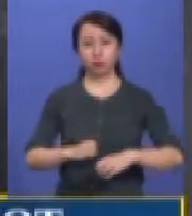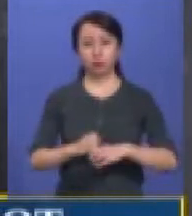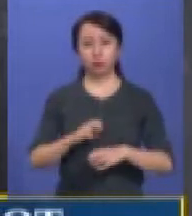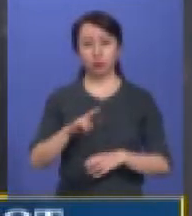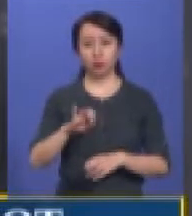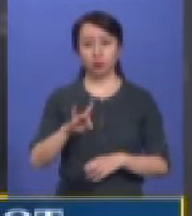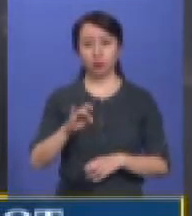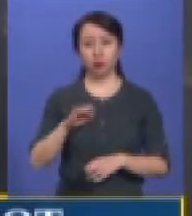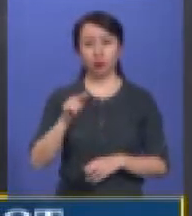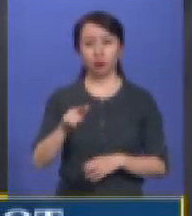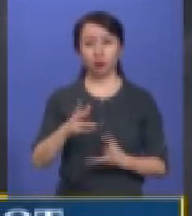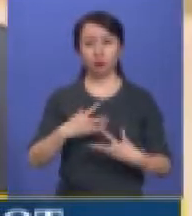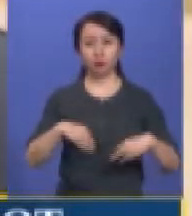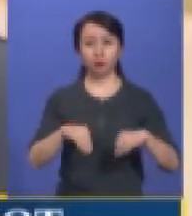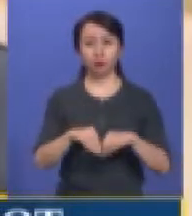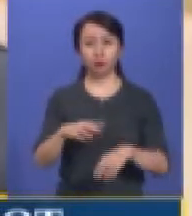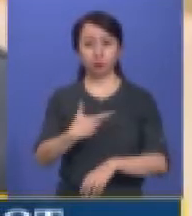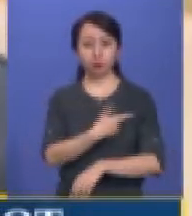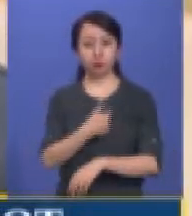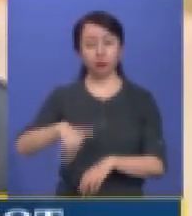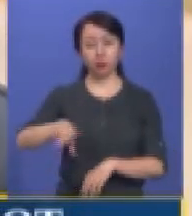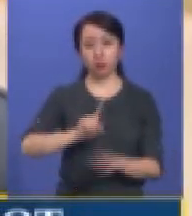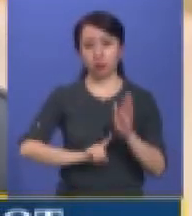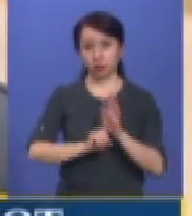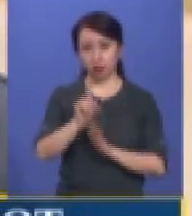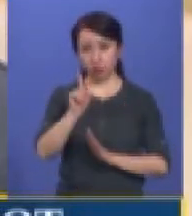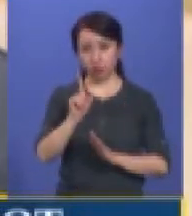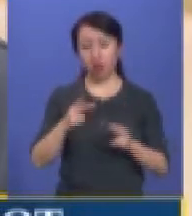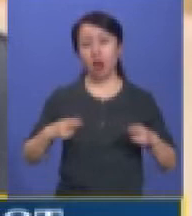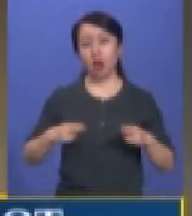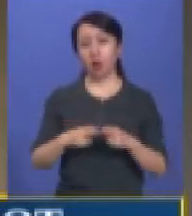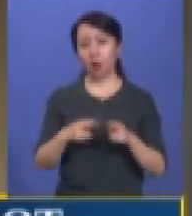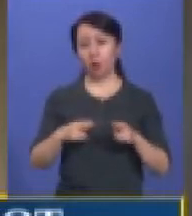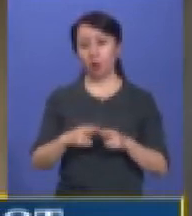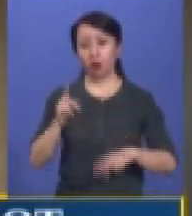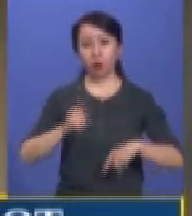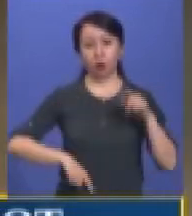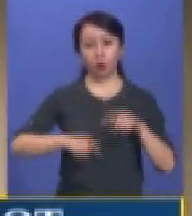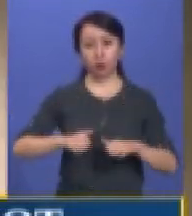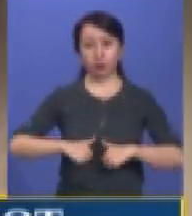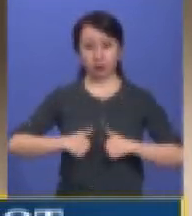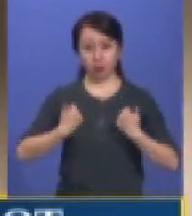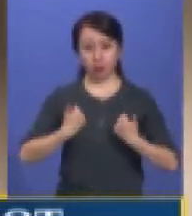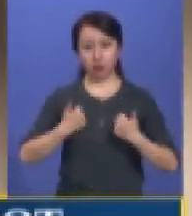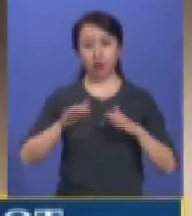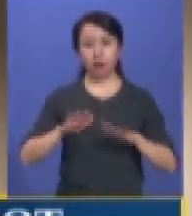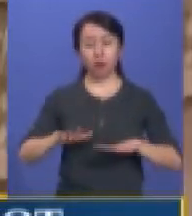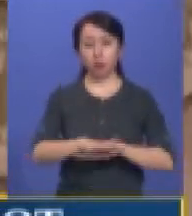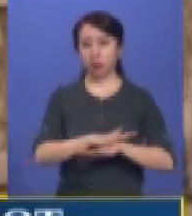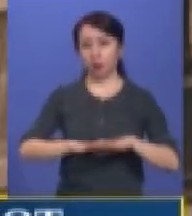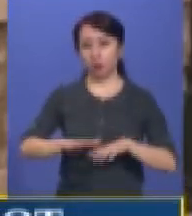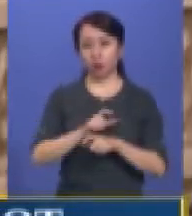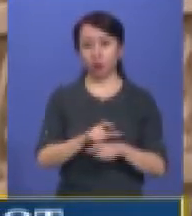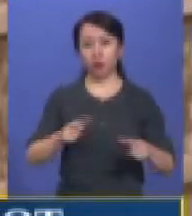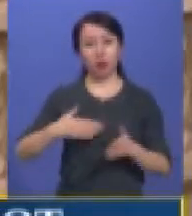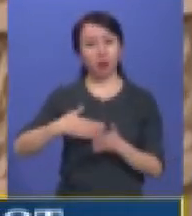Бейбит Абелев. В его семье прививку получили все. С начала карантинных и ограничительных мер родственники старались избегать мест массового скопления людей